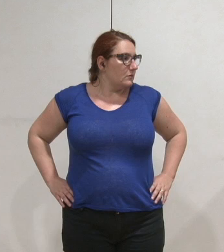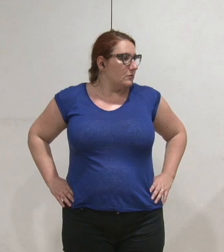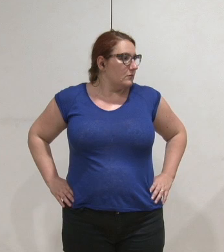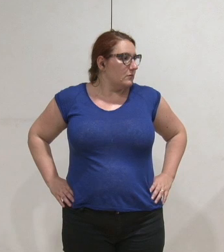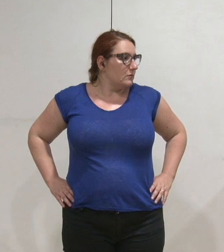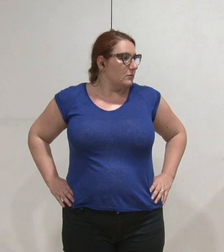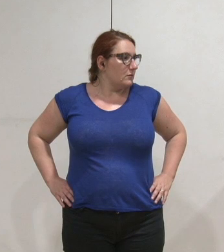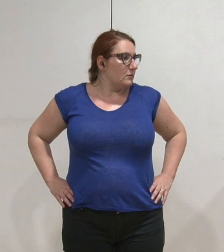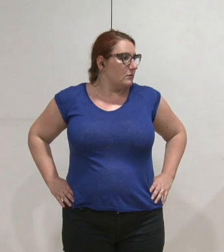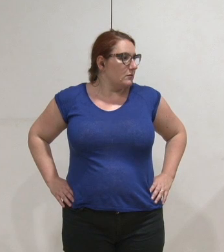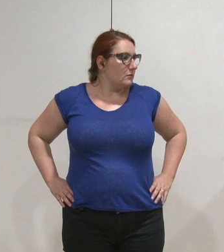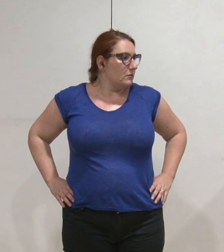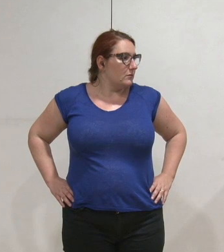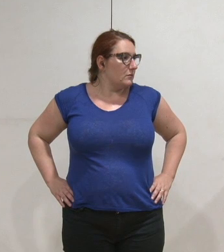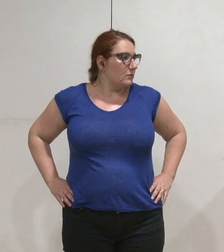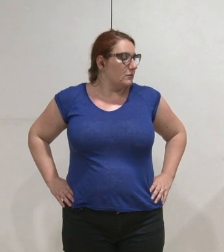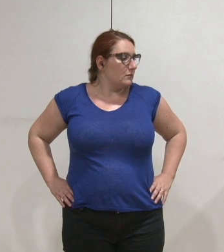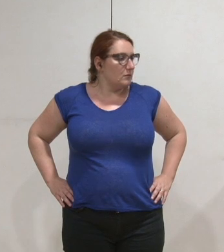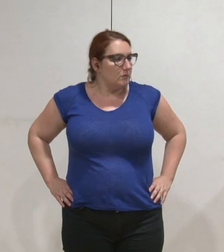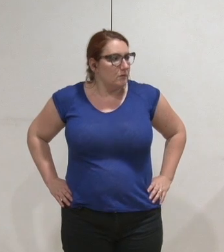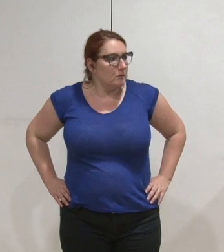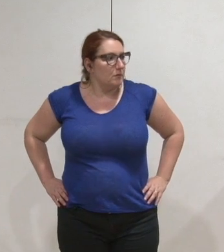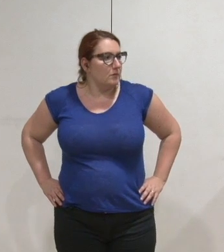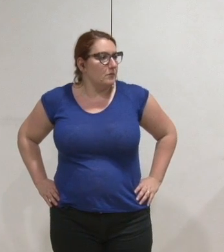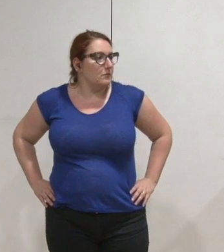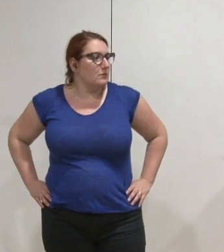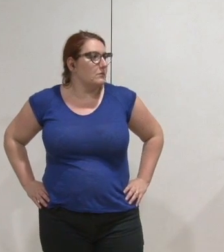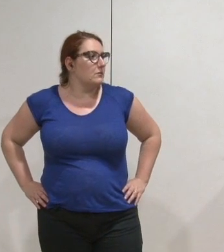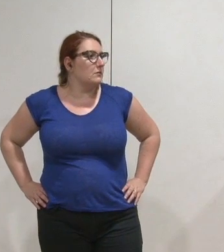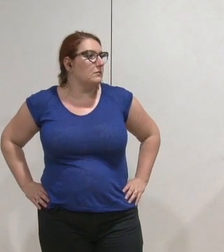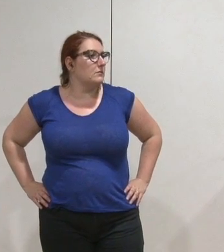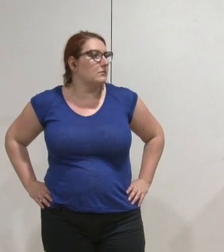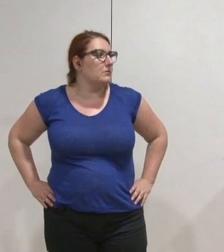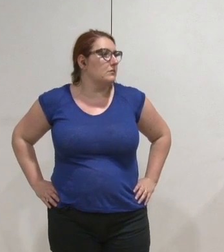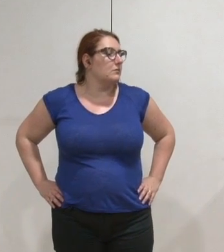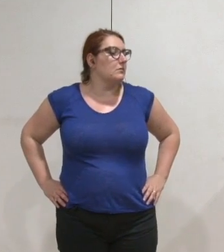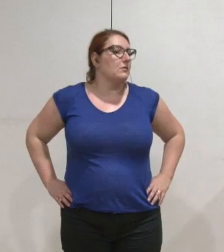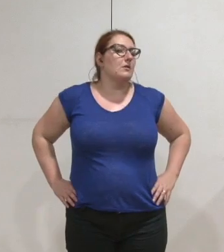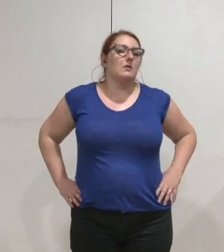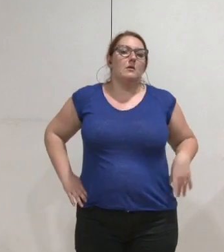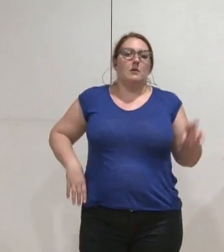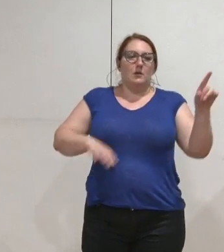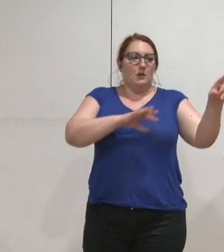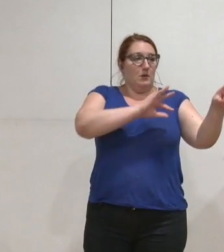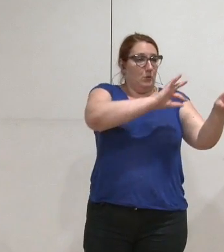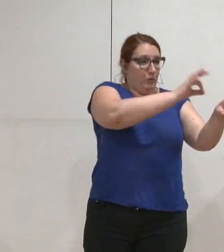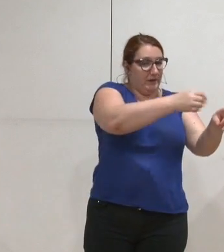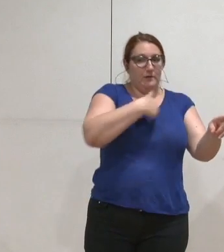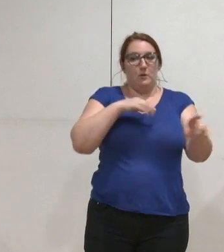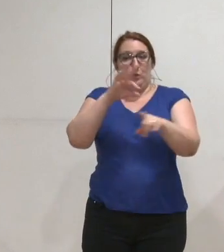républicains udi société civile oui et vous marquez les h vous êtes